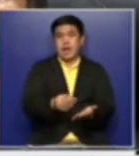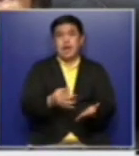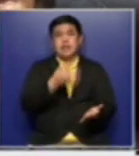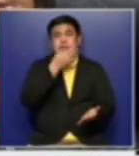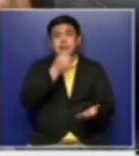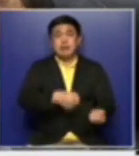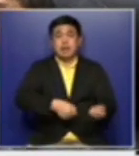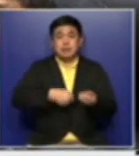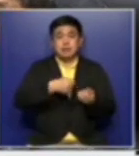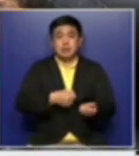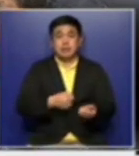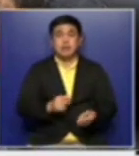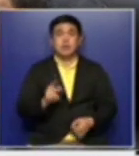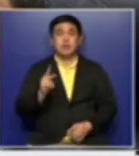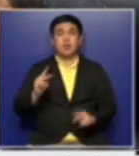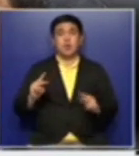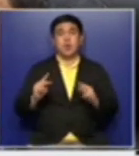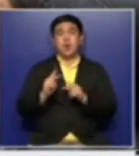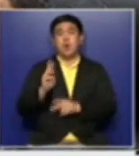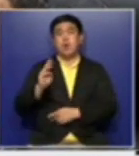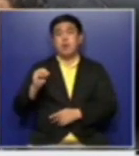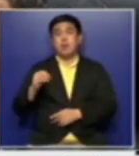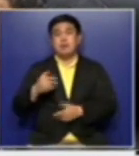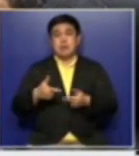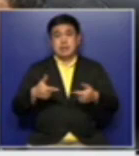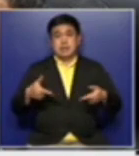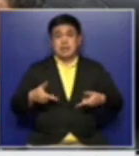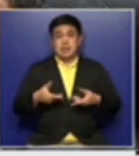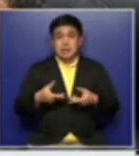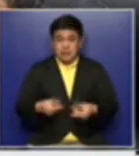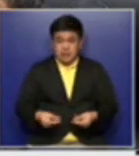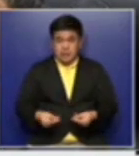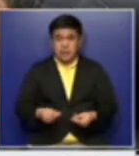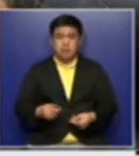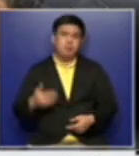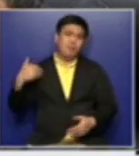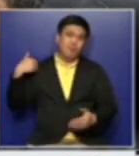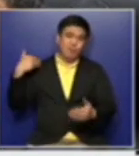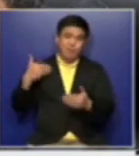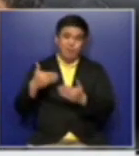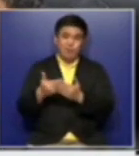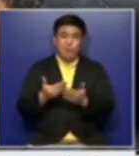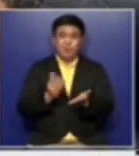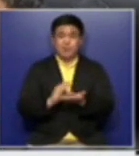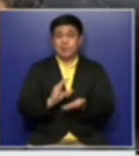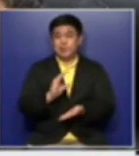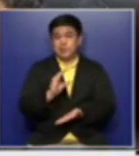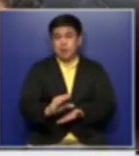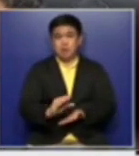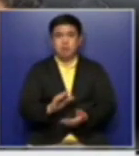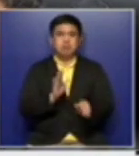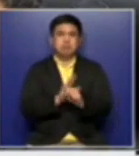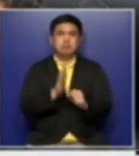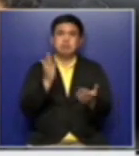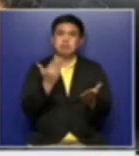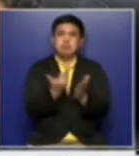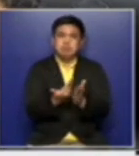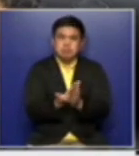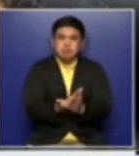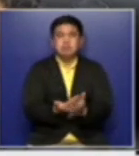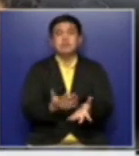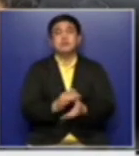รคือกรมที่ดินซึ่งตลอดระยะเวลาที่ผ่านมาได้รับงบประมาณไม่เพียงพอต่อการดำเนินง